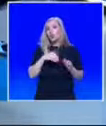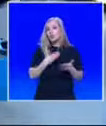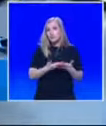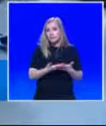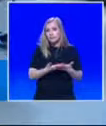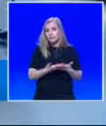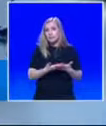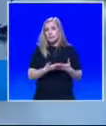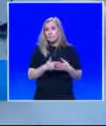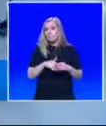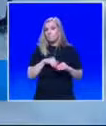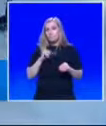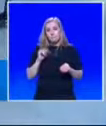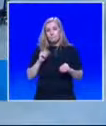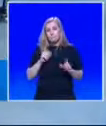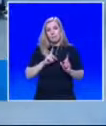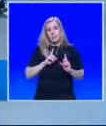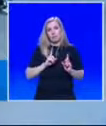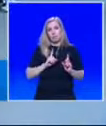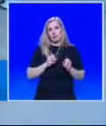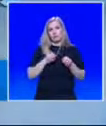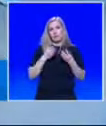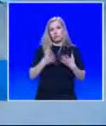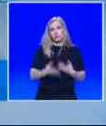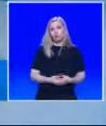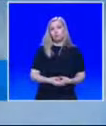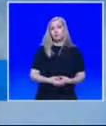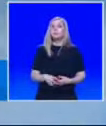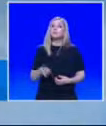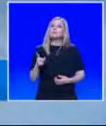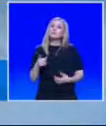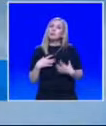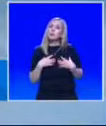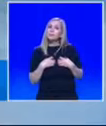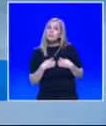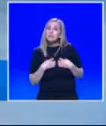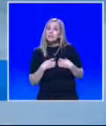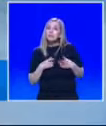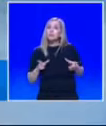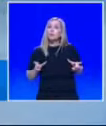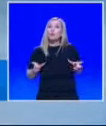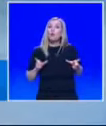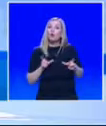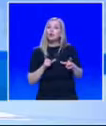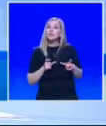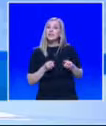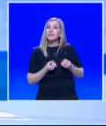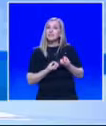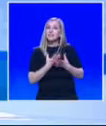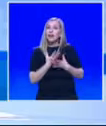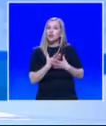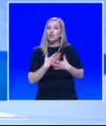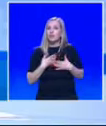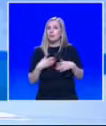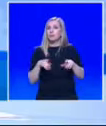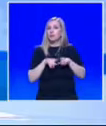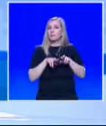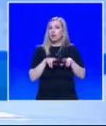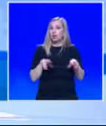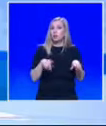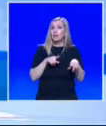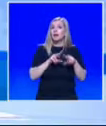би било много реална възможност за него. Притесни ли ви, господин Лорер, бойкотът на Възраждане и Има такъв народ, които, освен